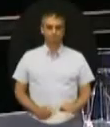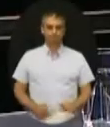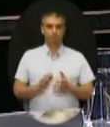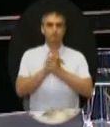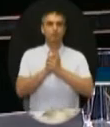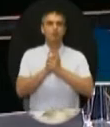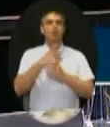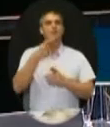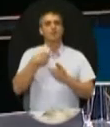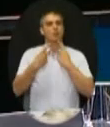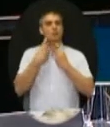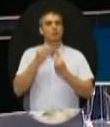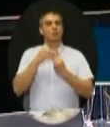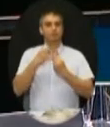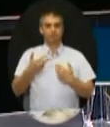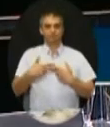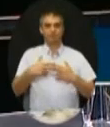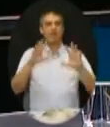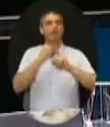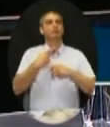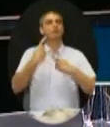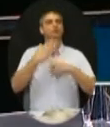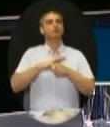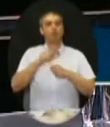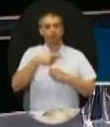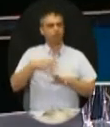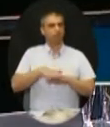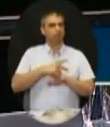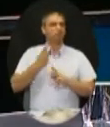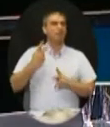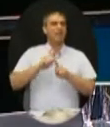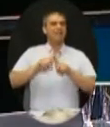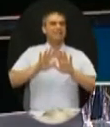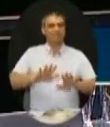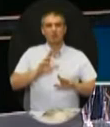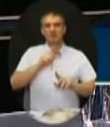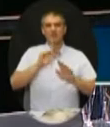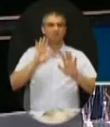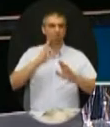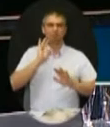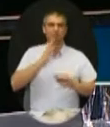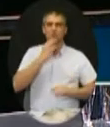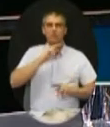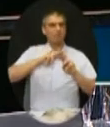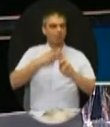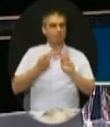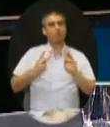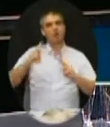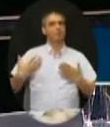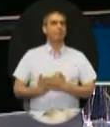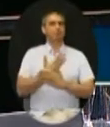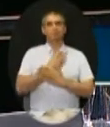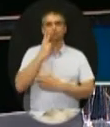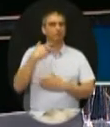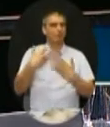שלום לכם, אנחנו בדיון נוסף. ערב יום השואה והתחושה הרווחת שגל הגזענות והאנטישמיות ברחבי העולם שוב מרים את ראשו ללא